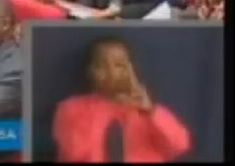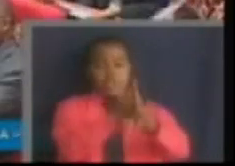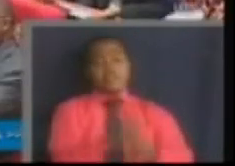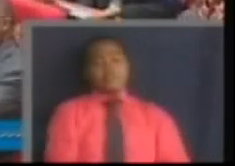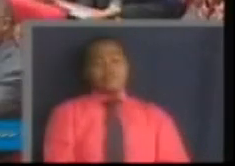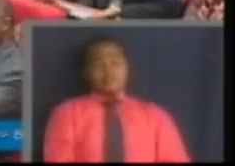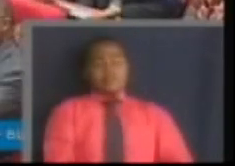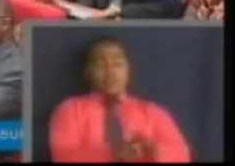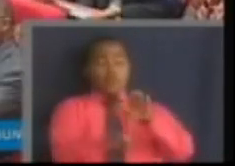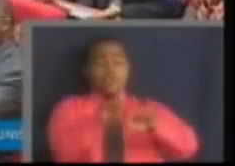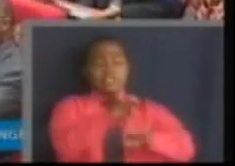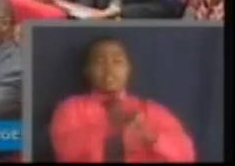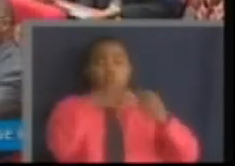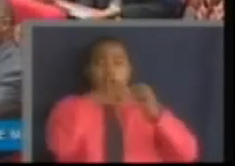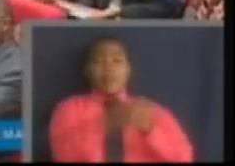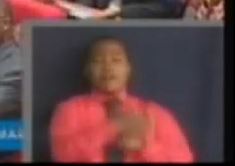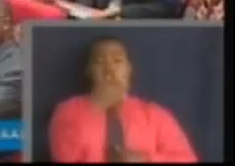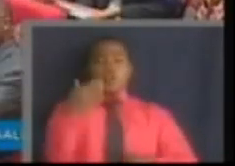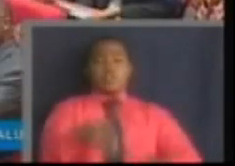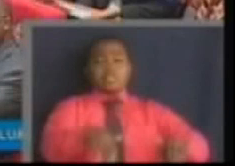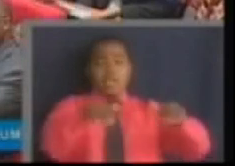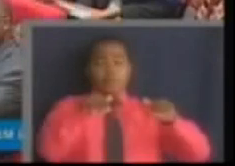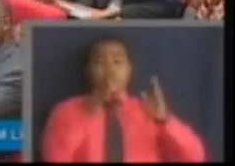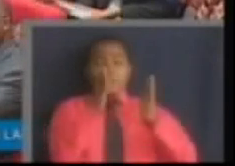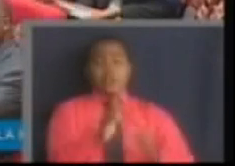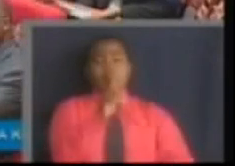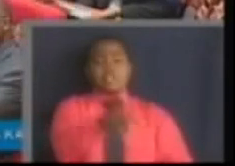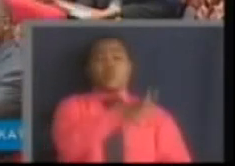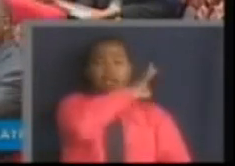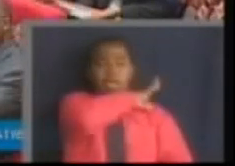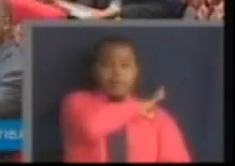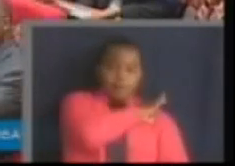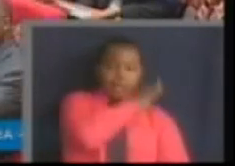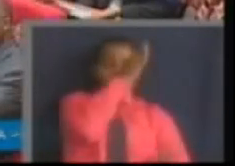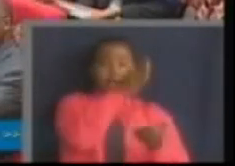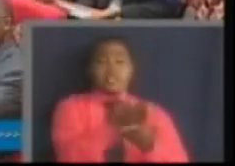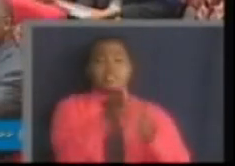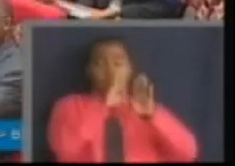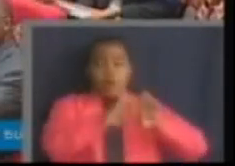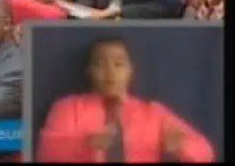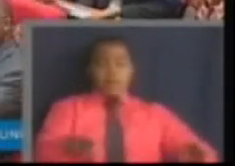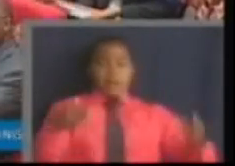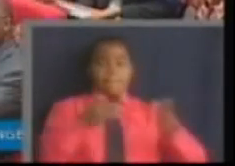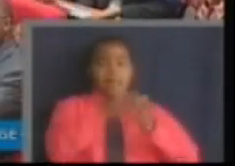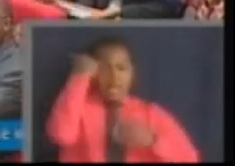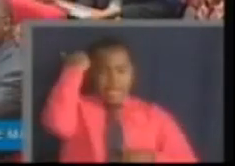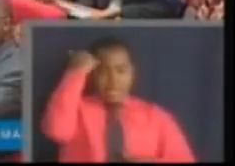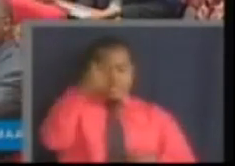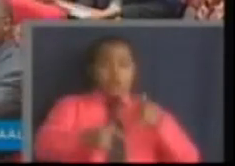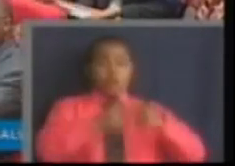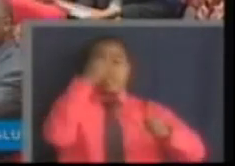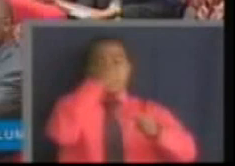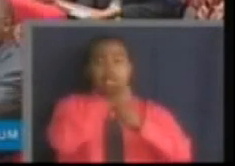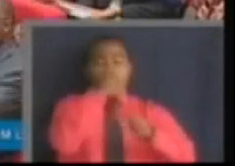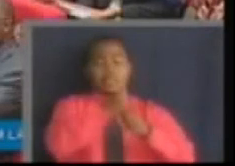wa kamati yote ya bunge maalum atakuwa na mamlaka kuhakikisha kuwepo kwa amani na usalama na pia nidhamu inayohitajika kwa ajili ya uendeshaji bora wa kazi na shughuli za kamati,